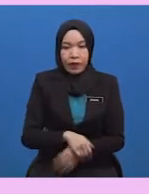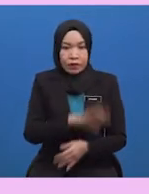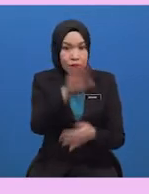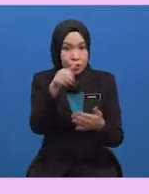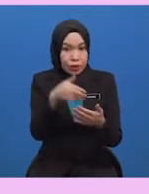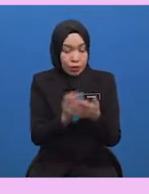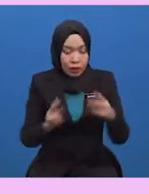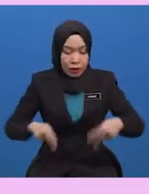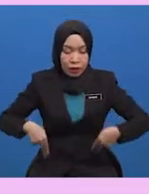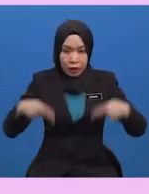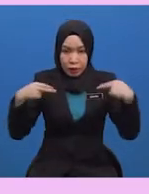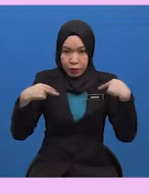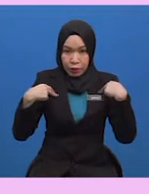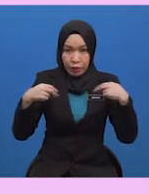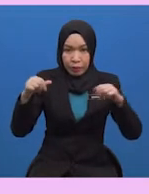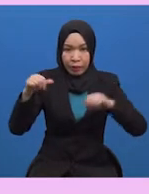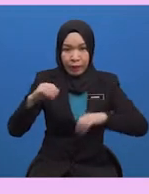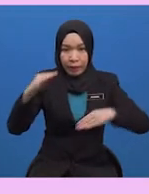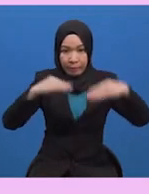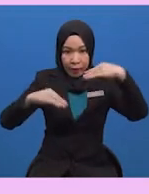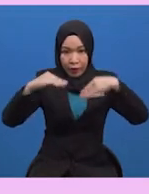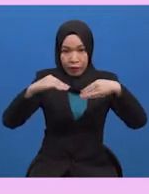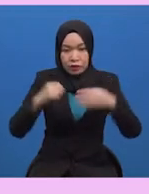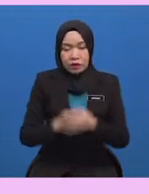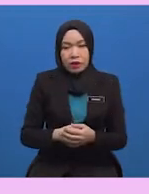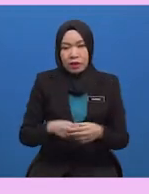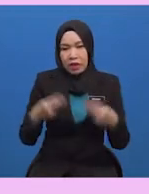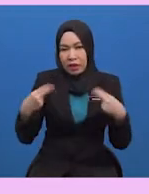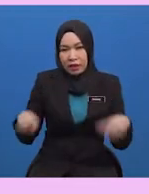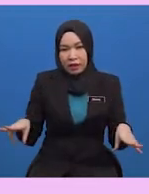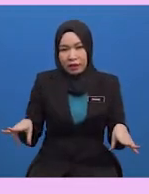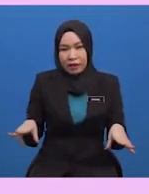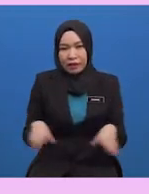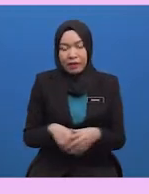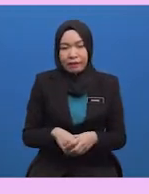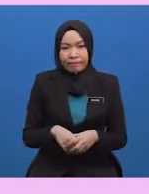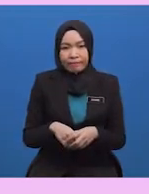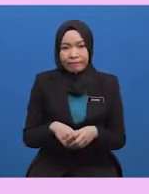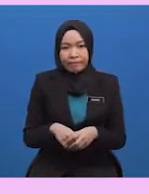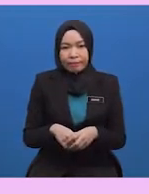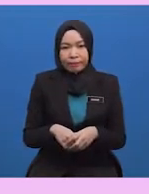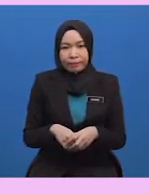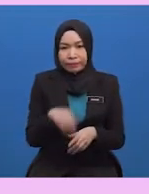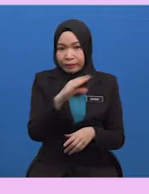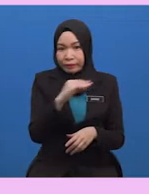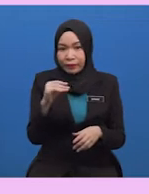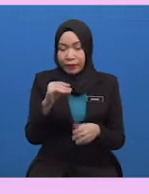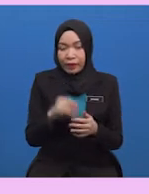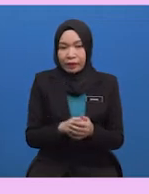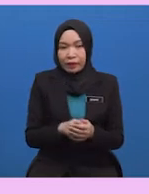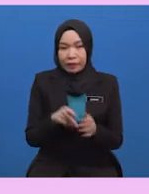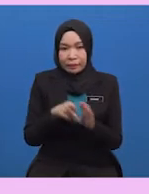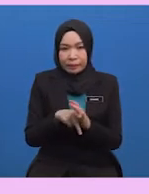dan pembukaan kawasan baru bagi tujuan pembangunan pertanian dan pertempatan seperti pelaksanaan